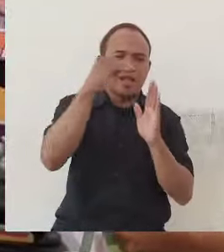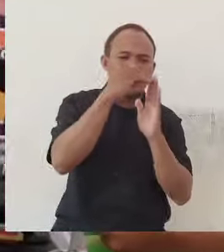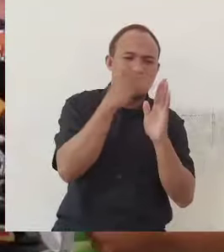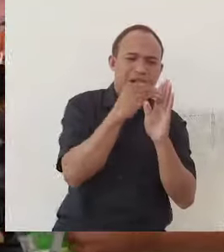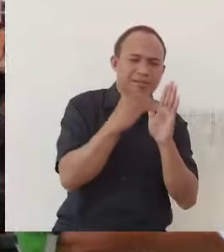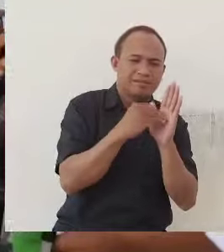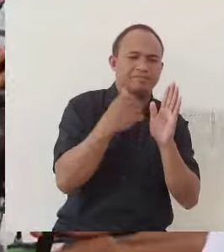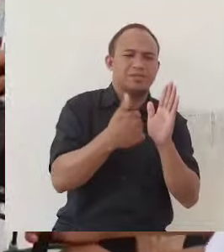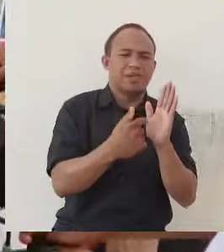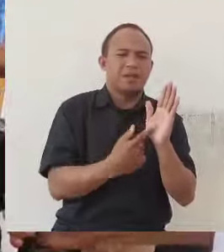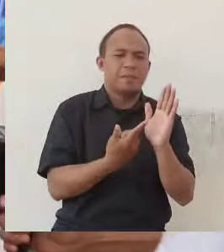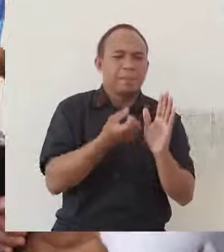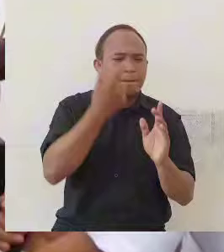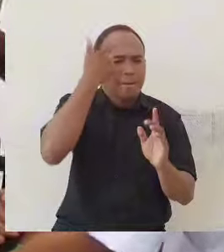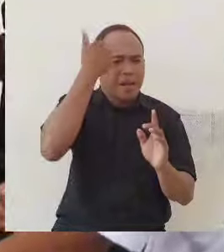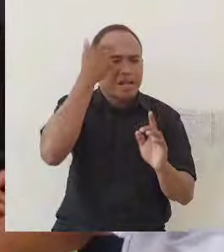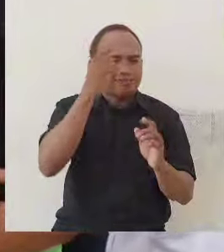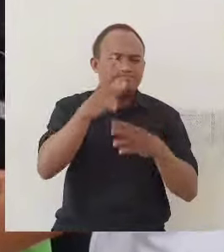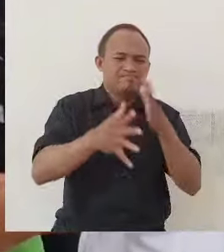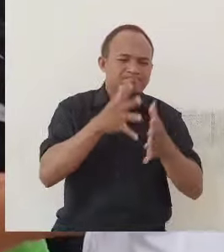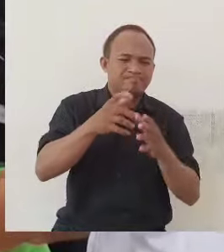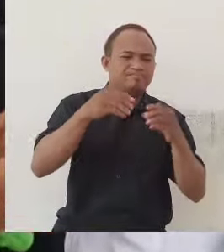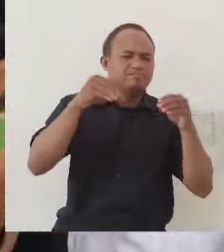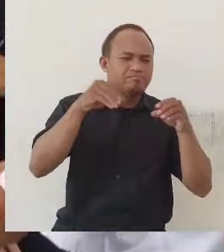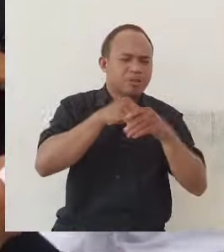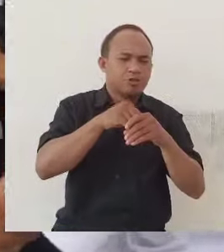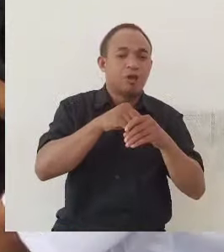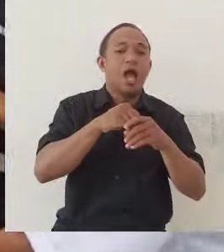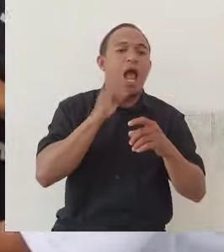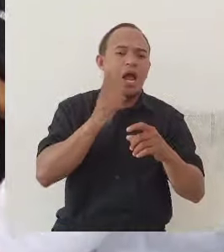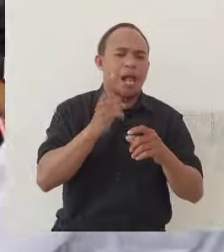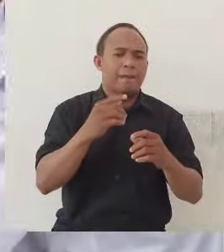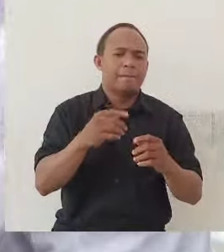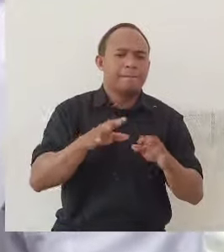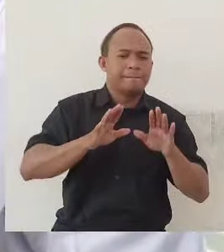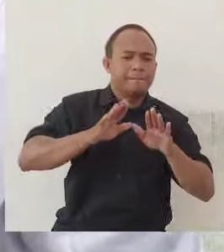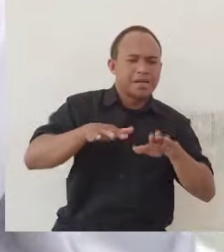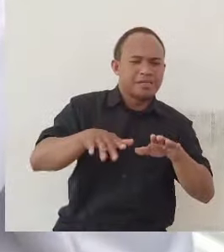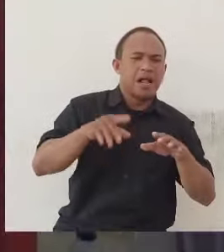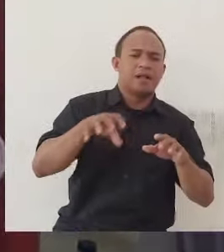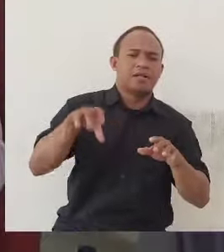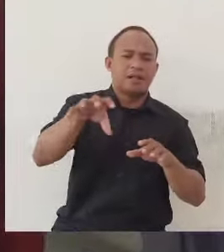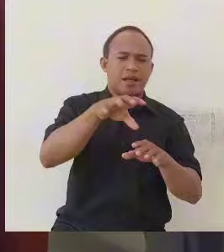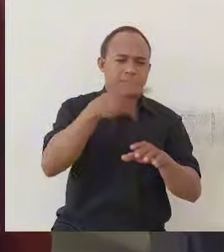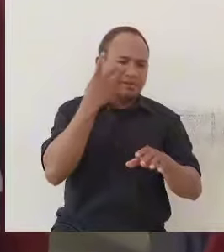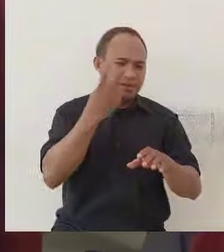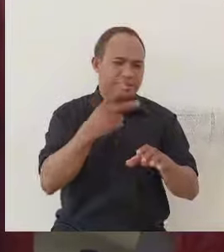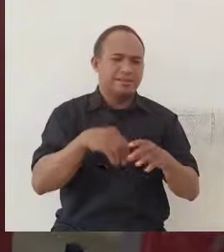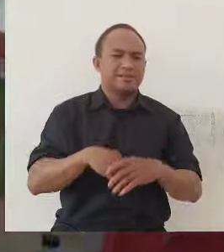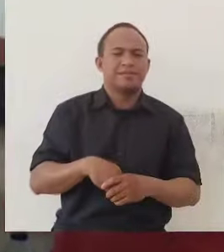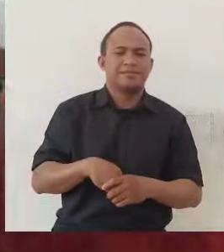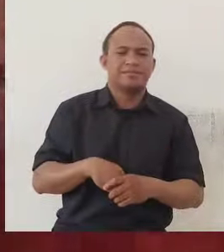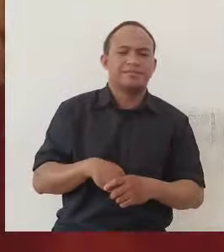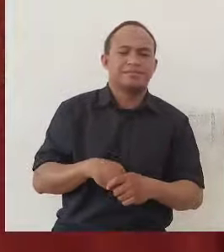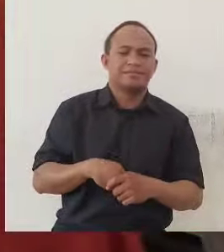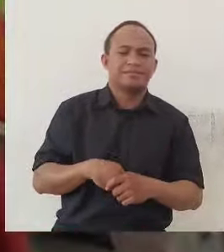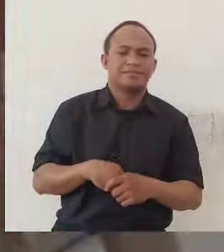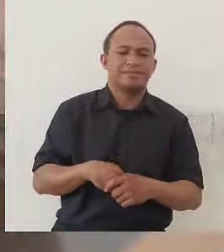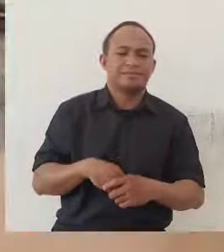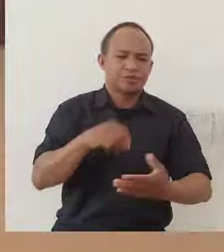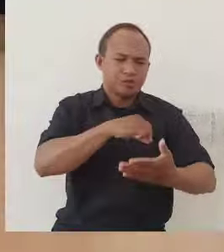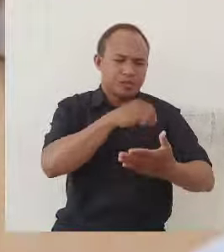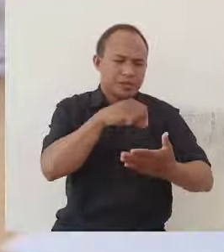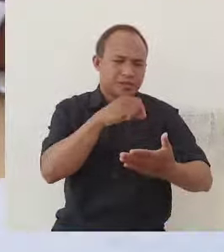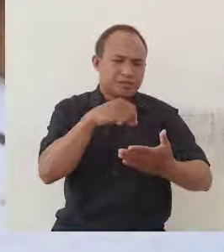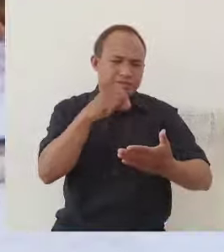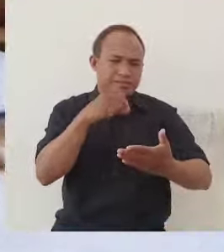menekankan ilmu pengetahuan, sekolah vokasi menekankan pembelajaran yang terstruktur dan keahlian yang lebih driven atau